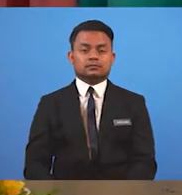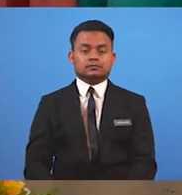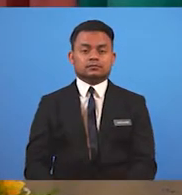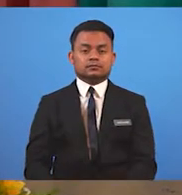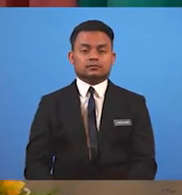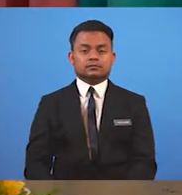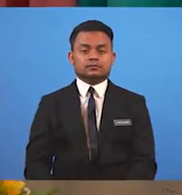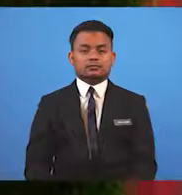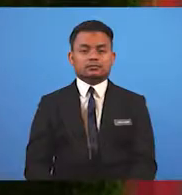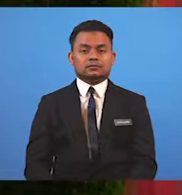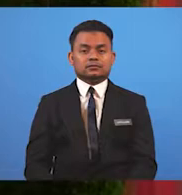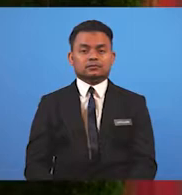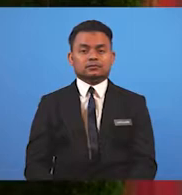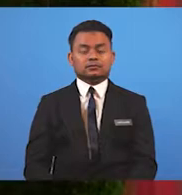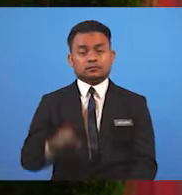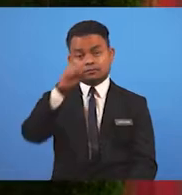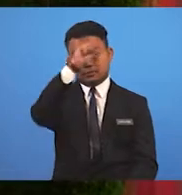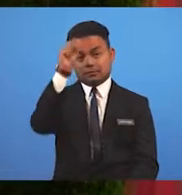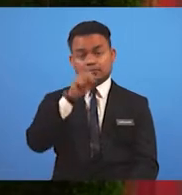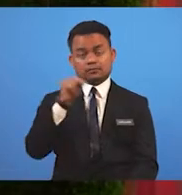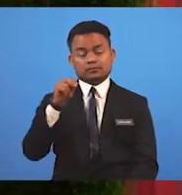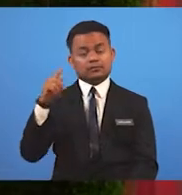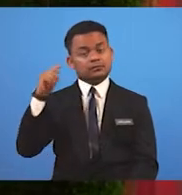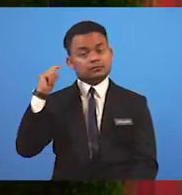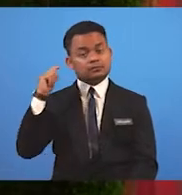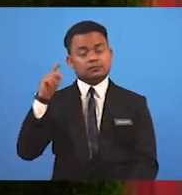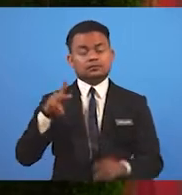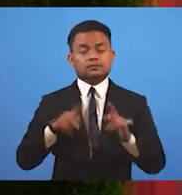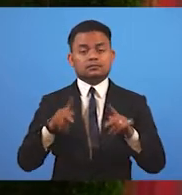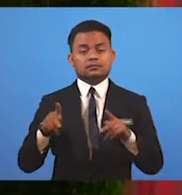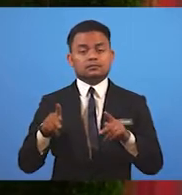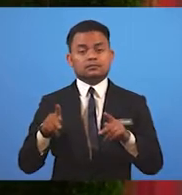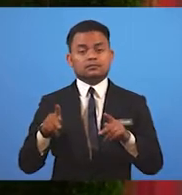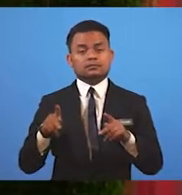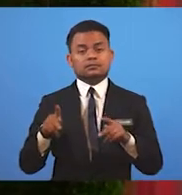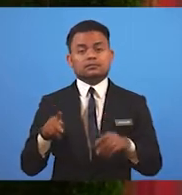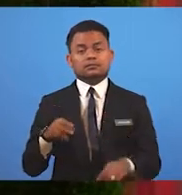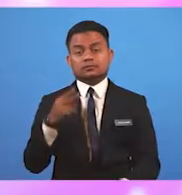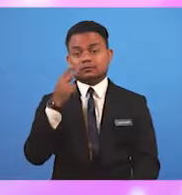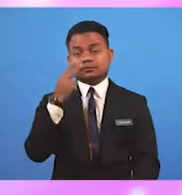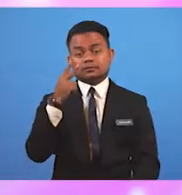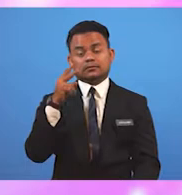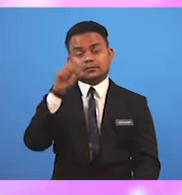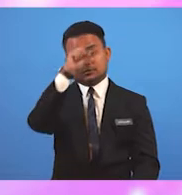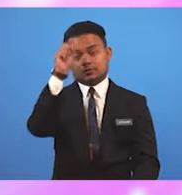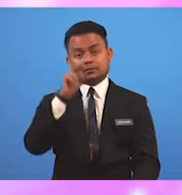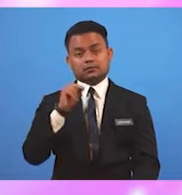Berkenaan dengan soalan tadi, pelajar diminta untuk menghuraikan dua kaedah persampelan.